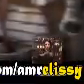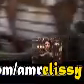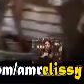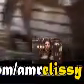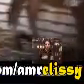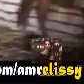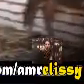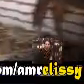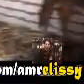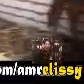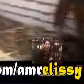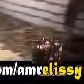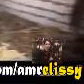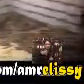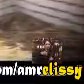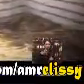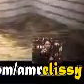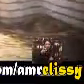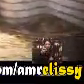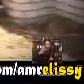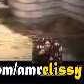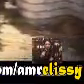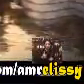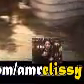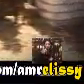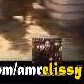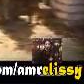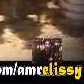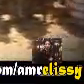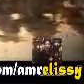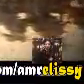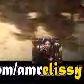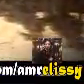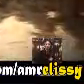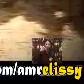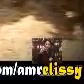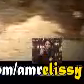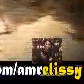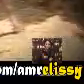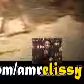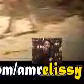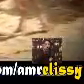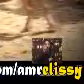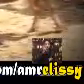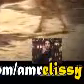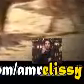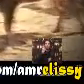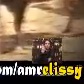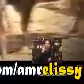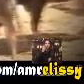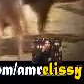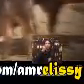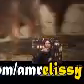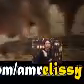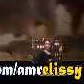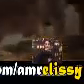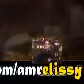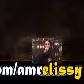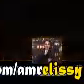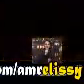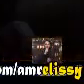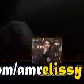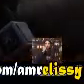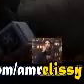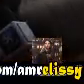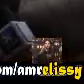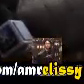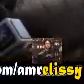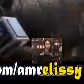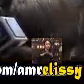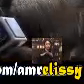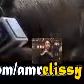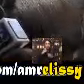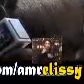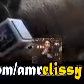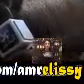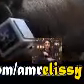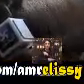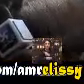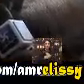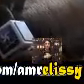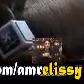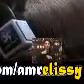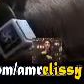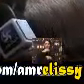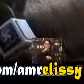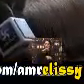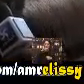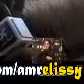جمعية الأمار. واحد من الناس ساعدونا وجوزه شافوا حالتنا ولقوا حالتنا تعبانة، ومعفكر كده يعني اجوز